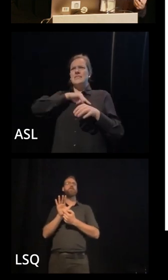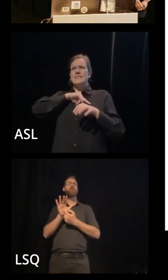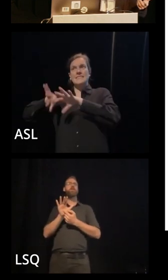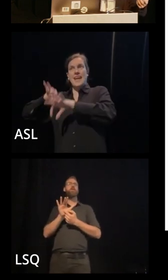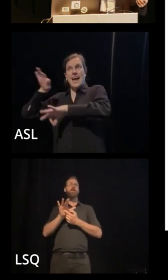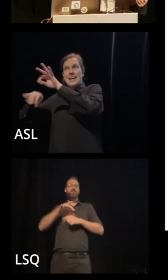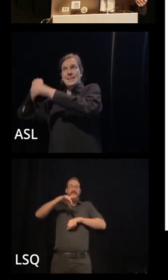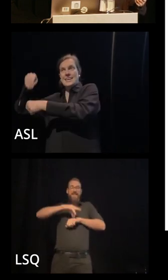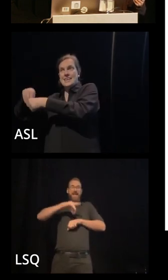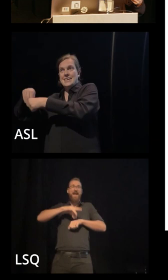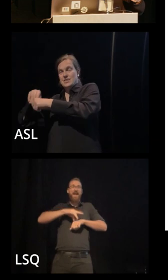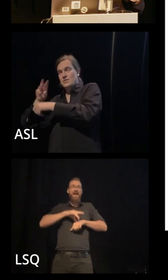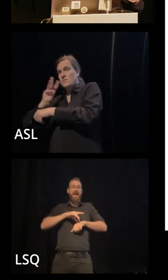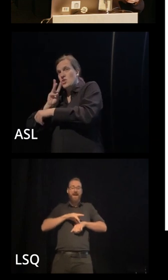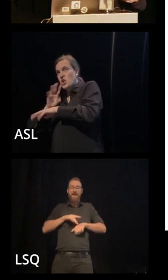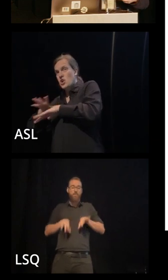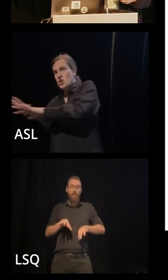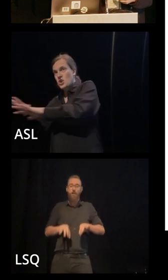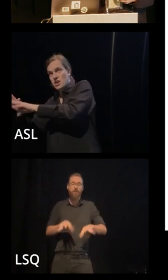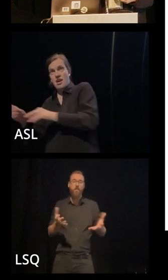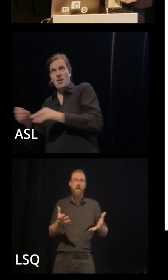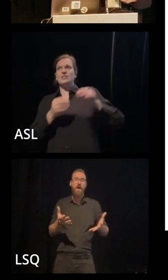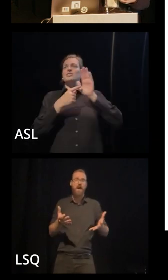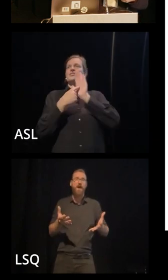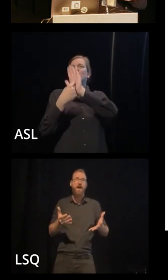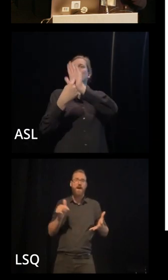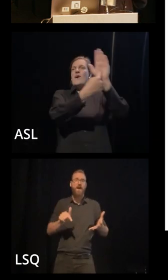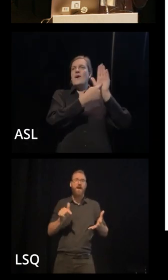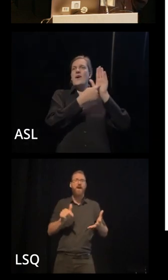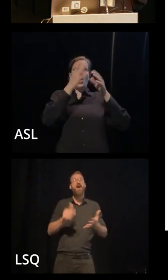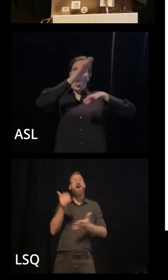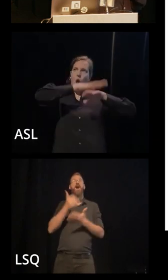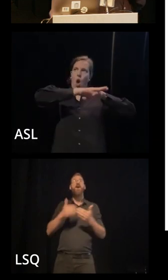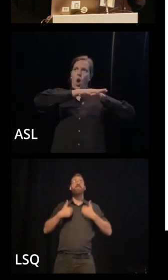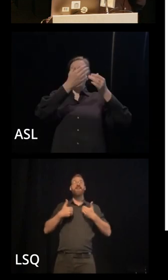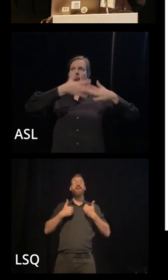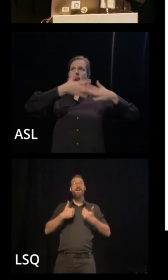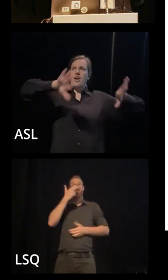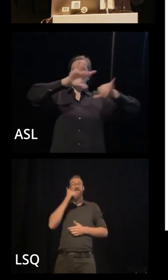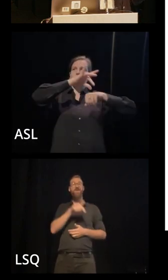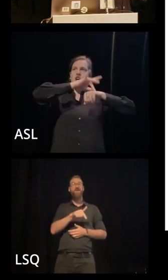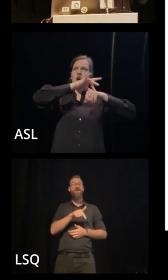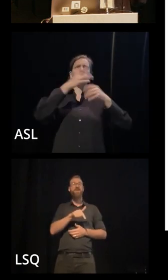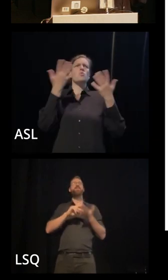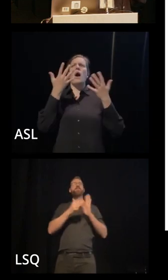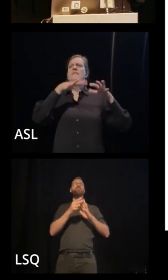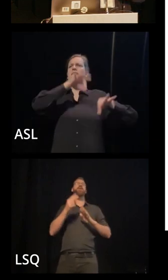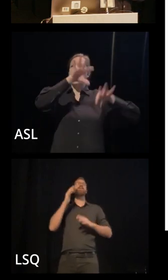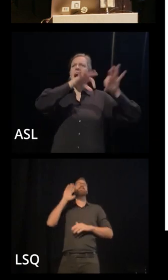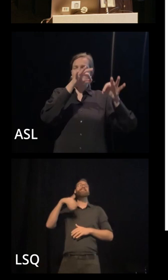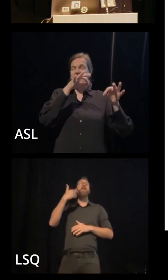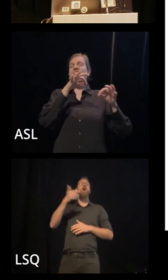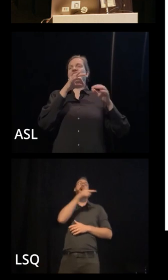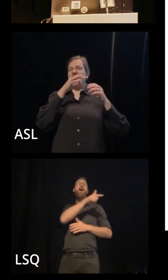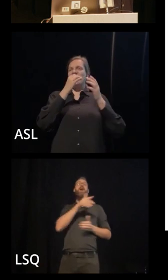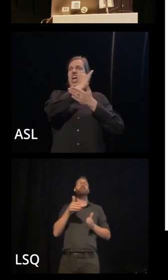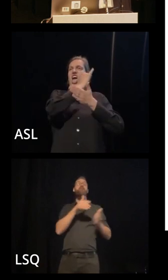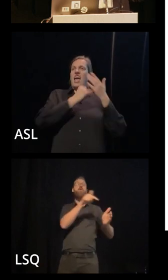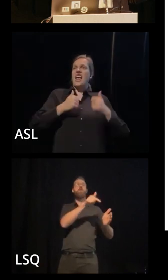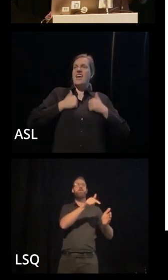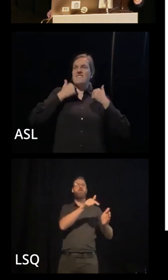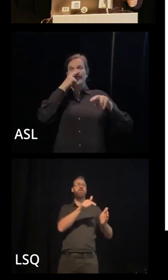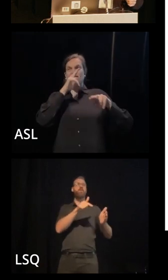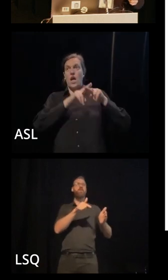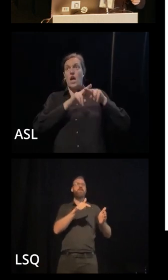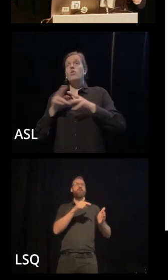nous permettent également les arts vivants, qui va donner une voix au Saint-Laurent et qui va donner une voix locale, parce qu'évidemment, c'est un appareil,